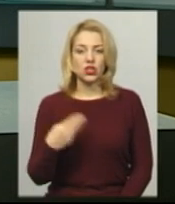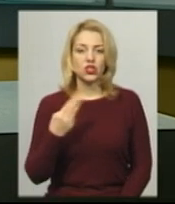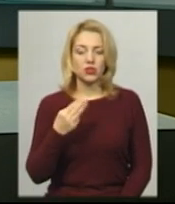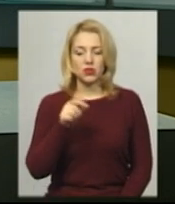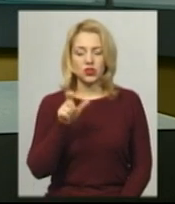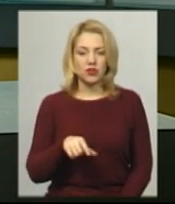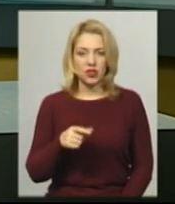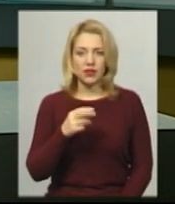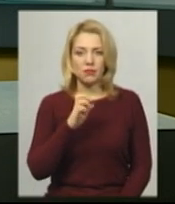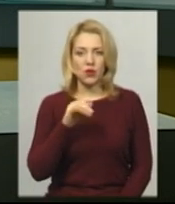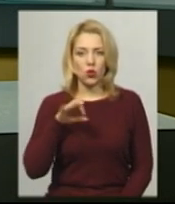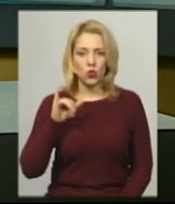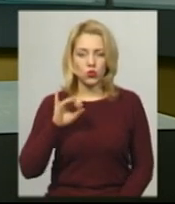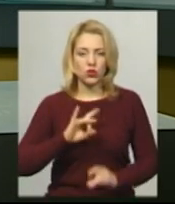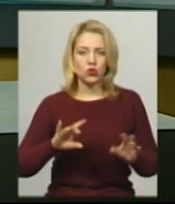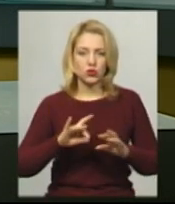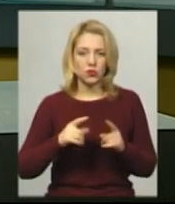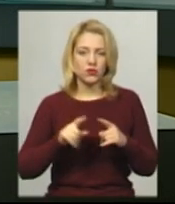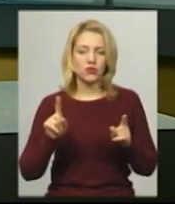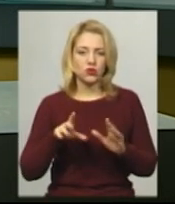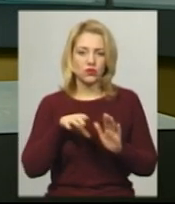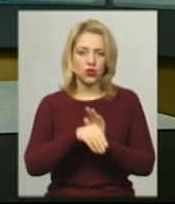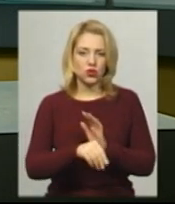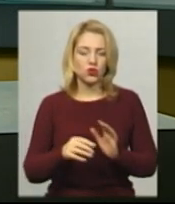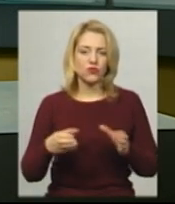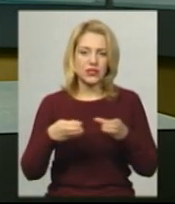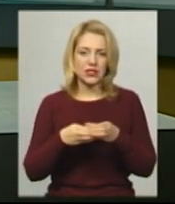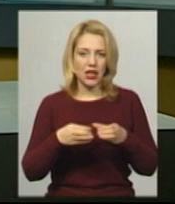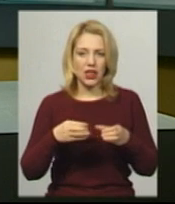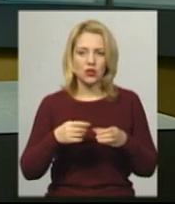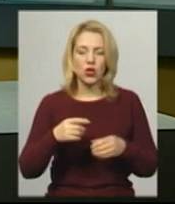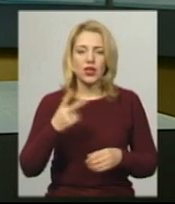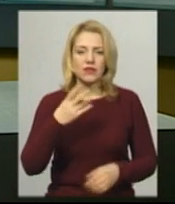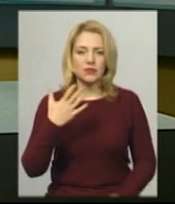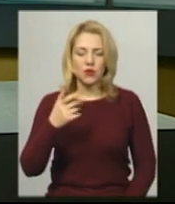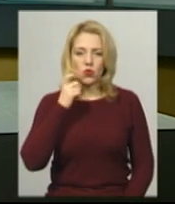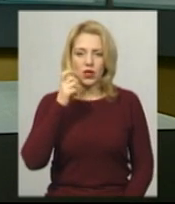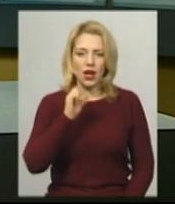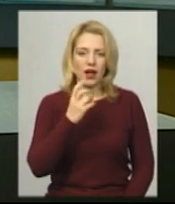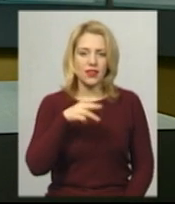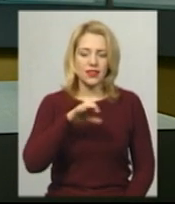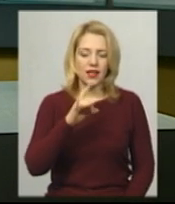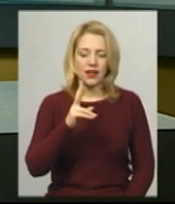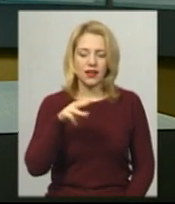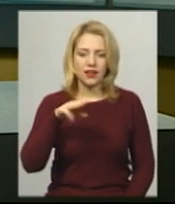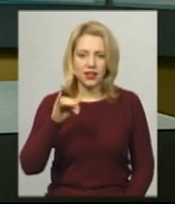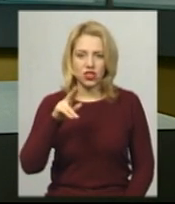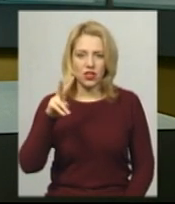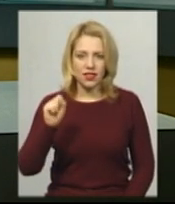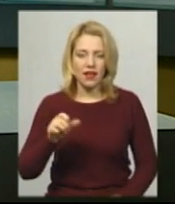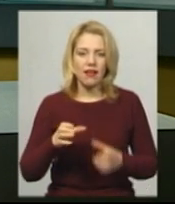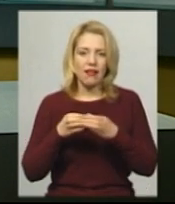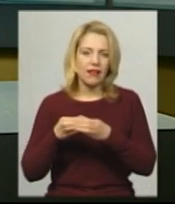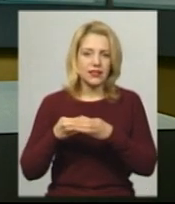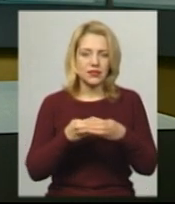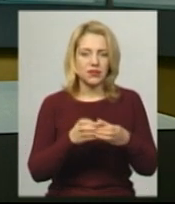Шепетівчанин Максим Білоус розповів Суспільному, що увійшов до складу 25-ї української антарктичної експедиції, яка у березні цього